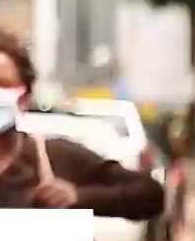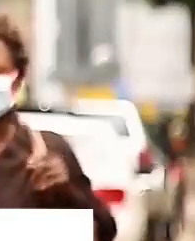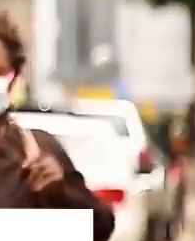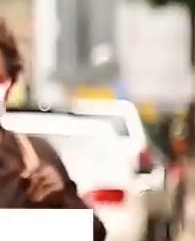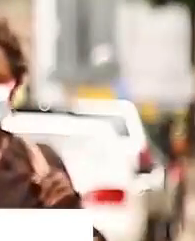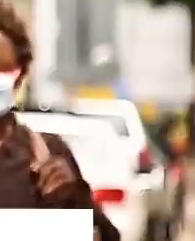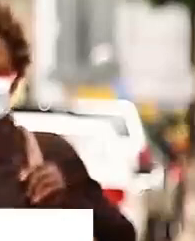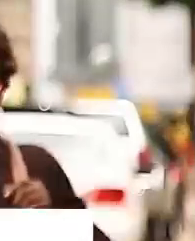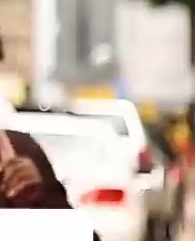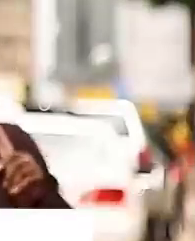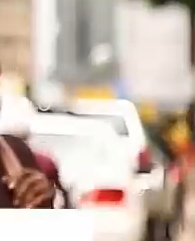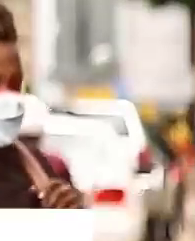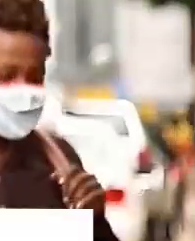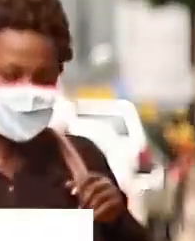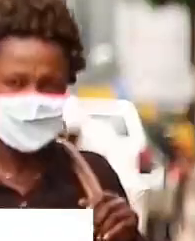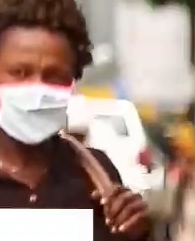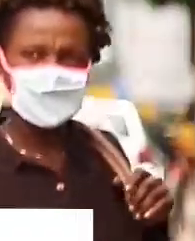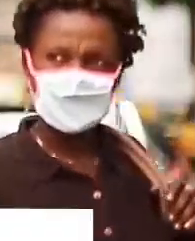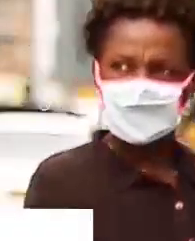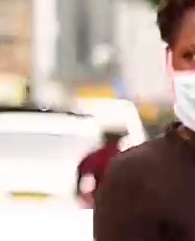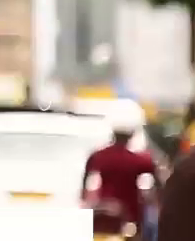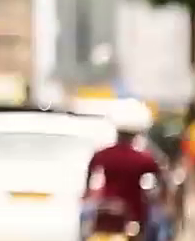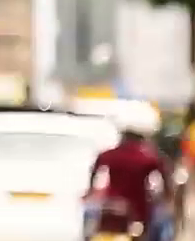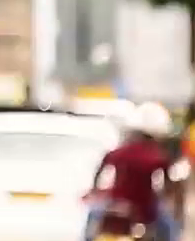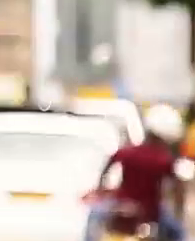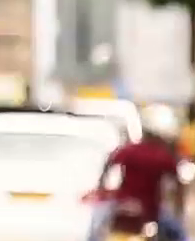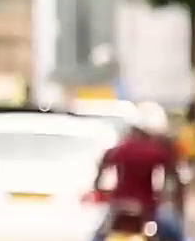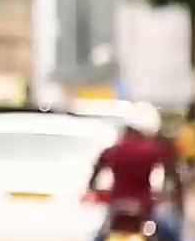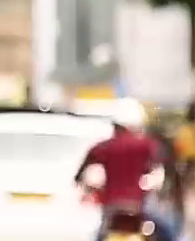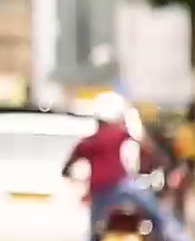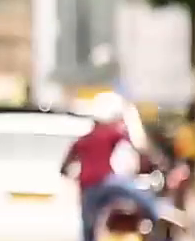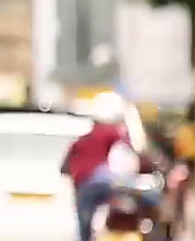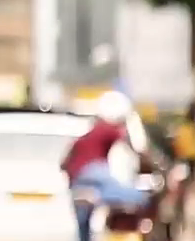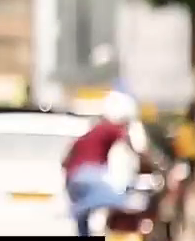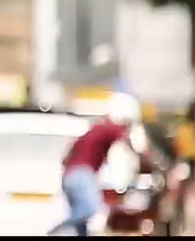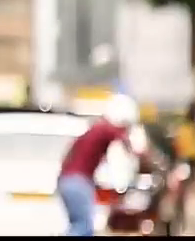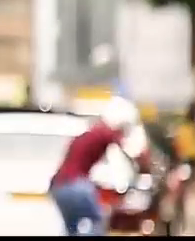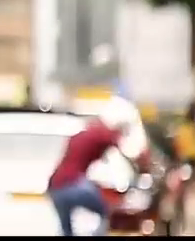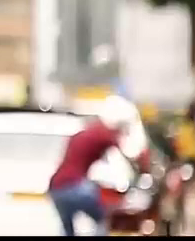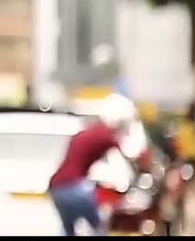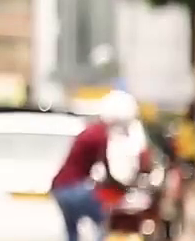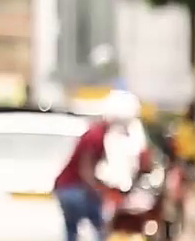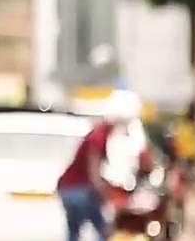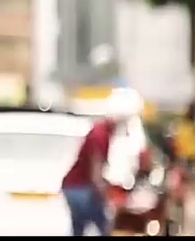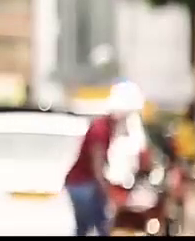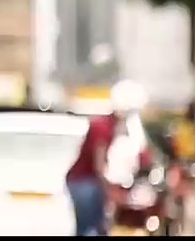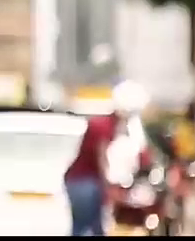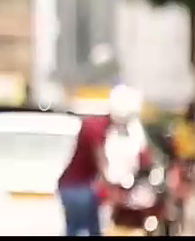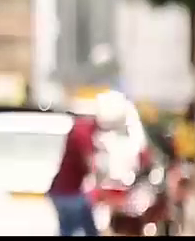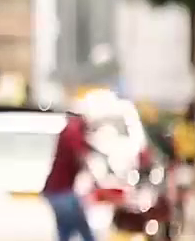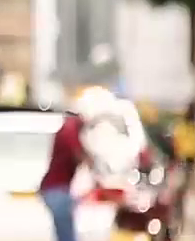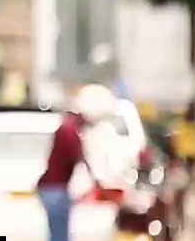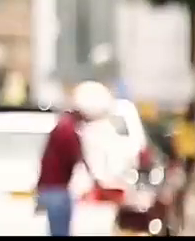Services. Niyo kampani yonyine rukumbi ishobora kugufasha muri icyo kibazo ufite. Okay. Starting from admission,